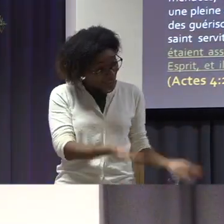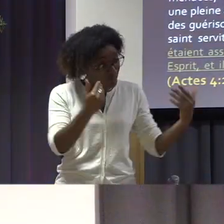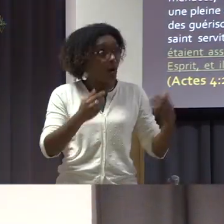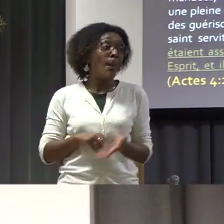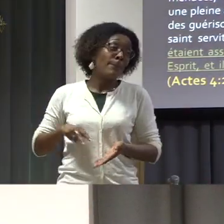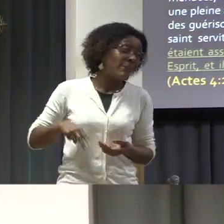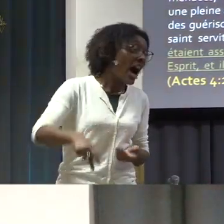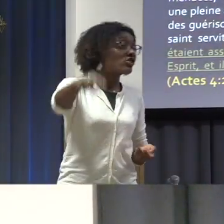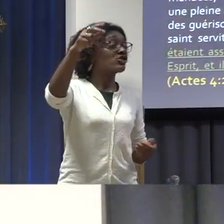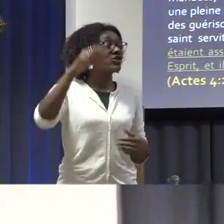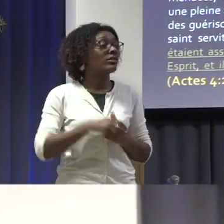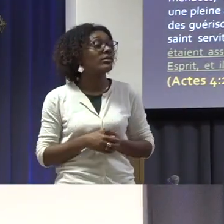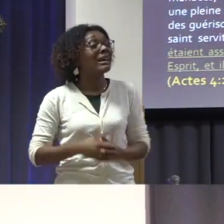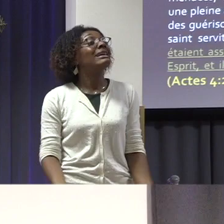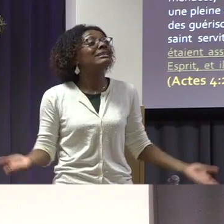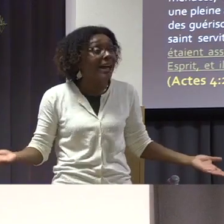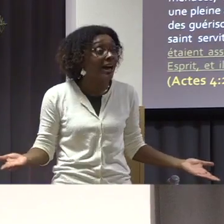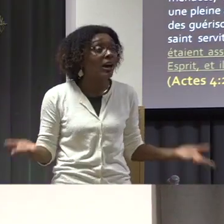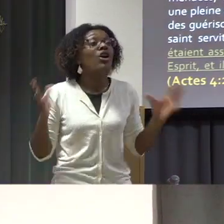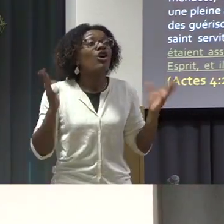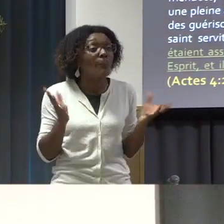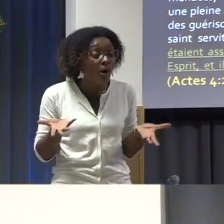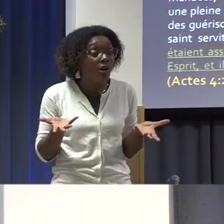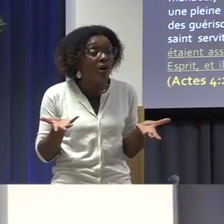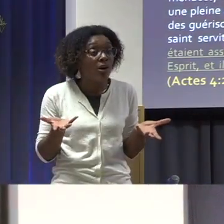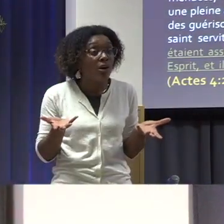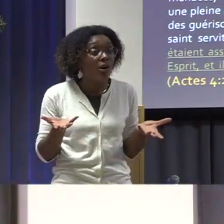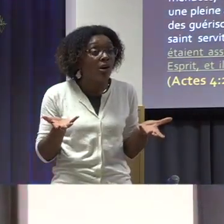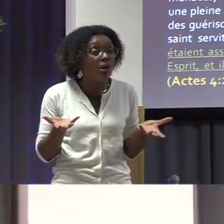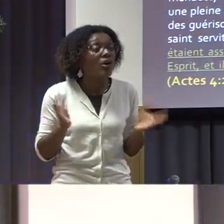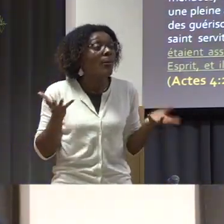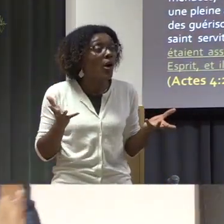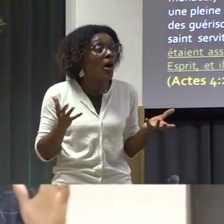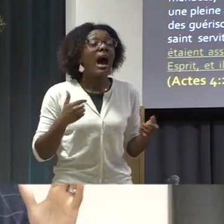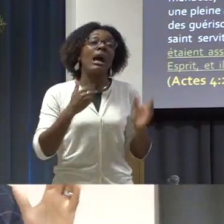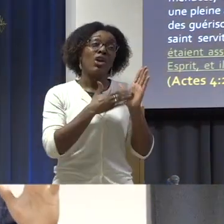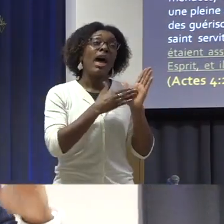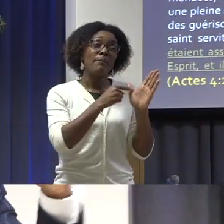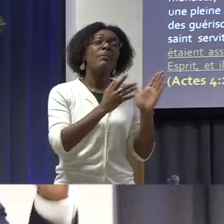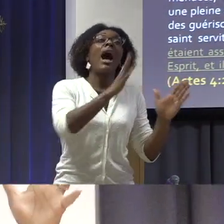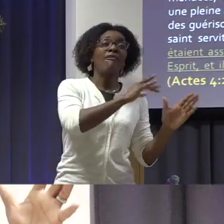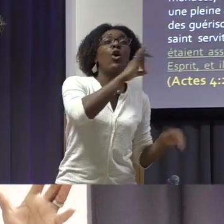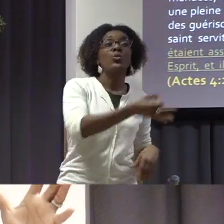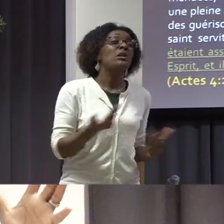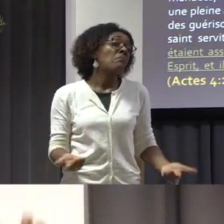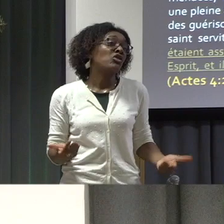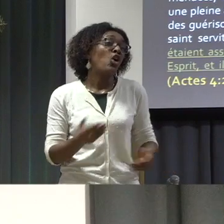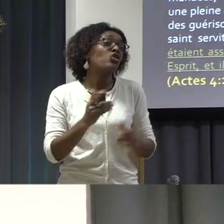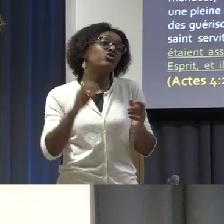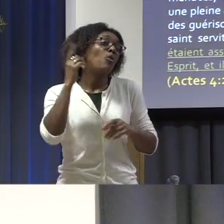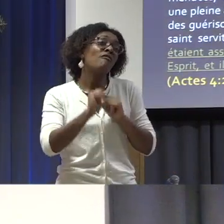ce ne sont pas des choses que nous allons dire que ça s'est passé dans les grilles dans l'église primitive et donc de notre temps tu as évolué